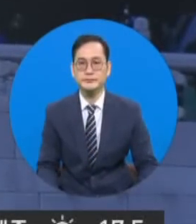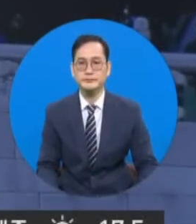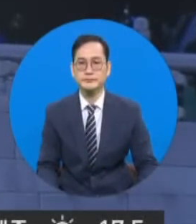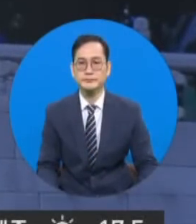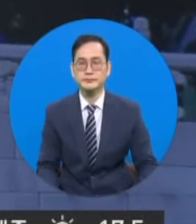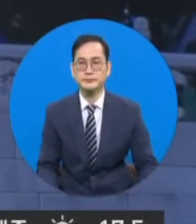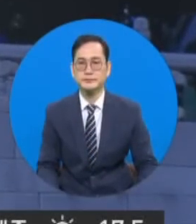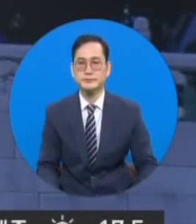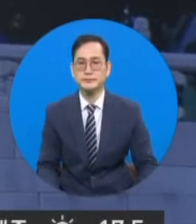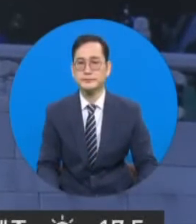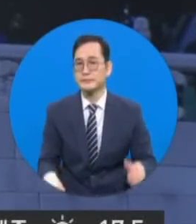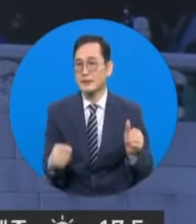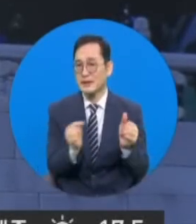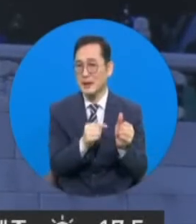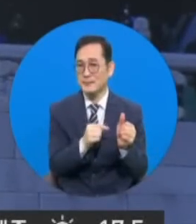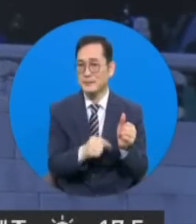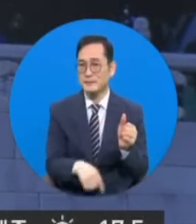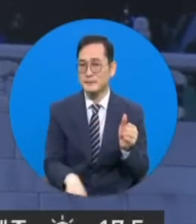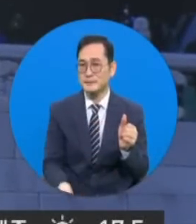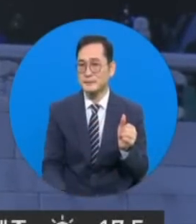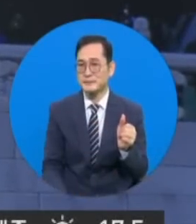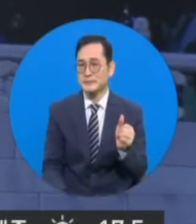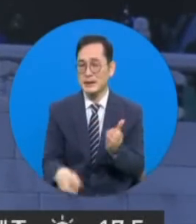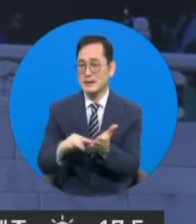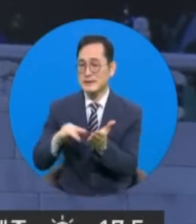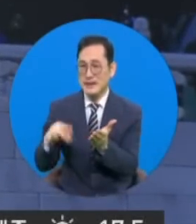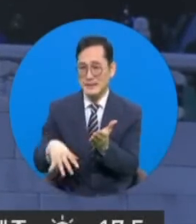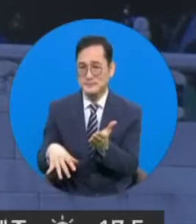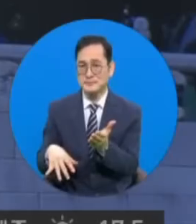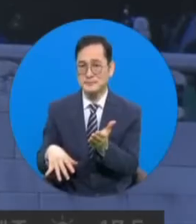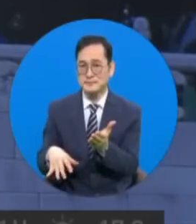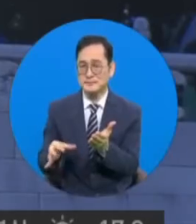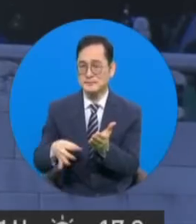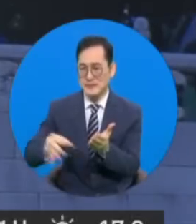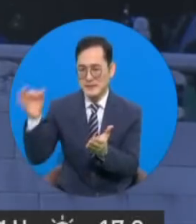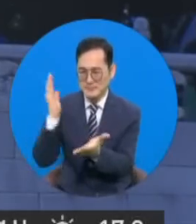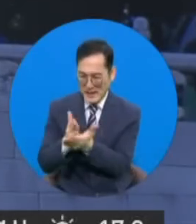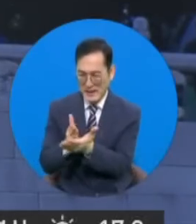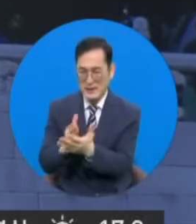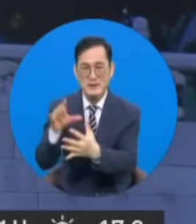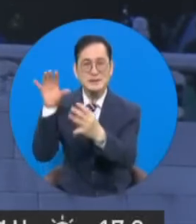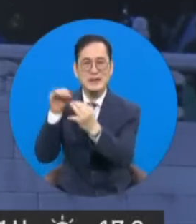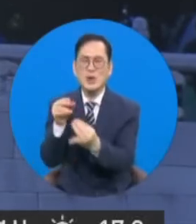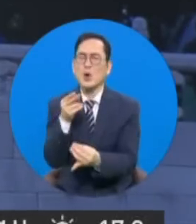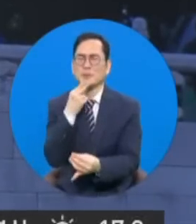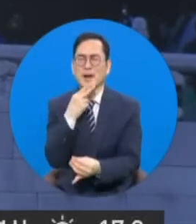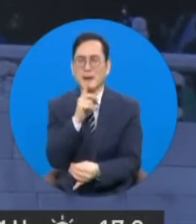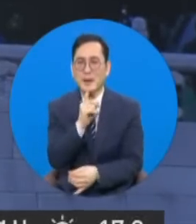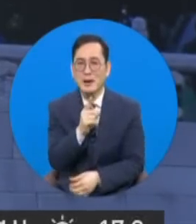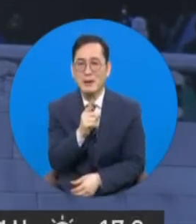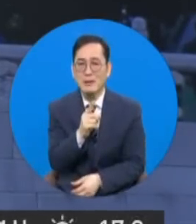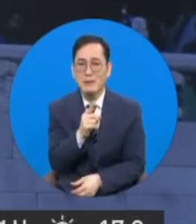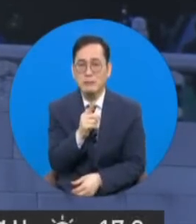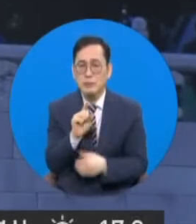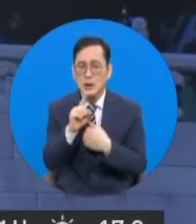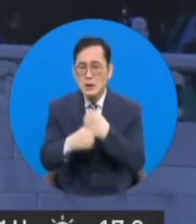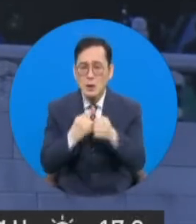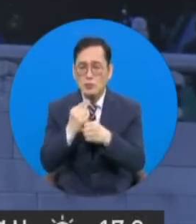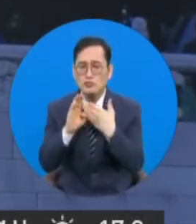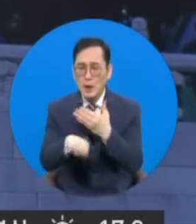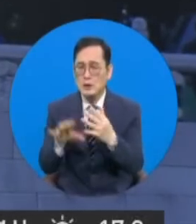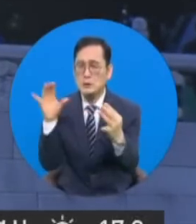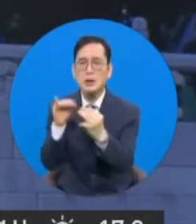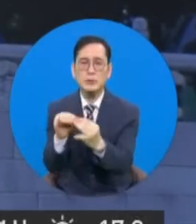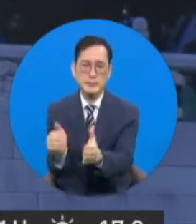해명은 과세를 유의하는 법안에 찬성표를 던지지 않았다는 해명이었습니다만 결국 1년 뒤에 찬성표를 던진 것까지